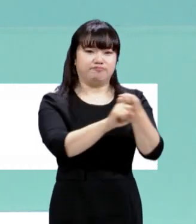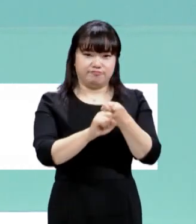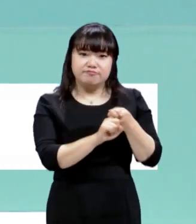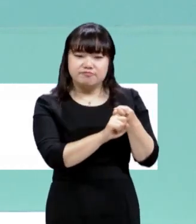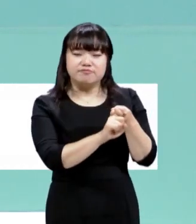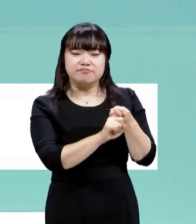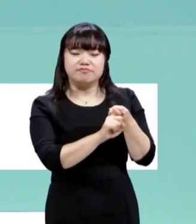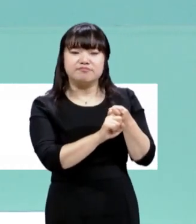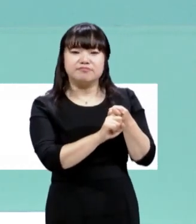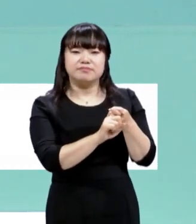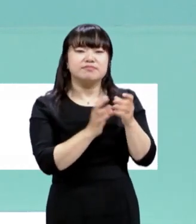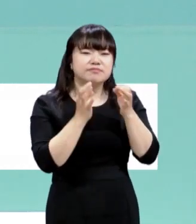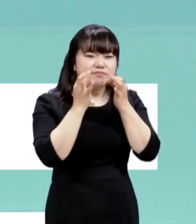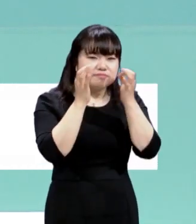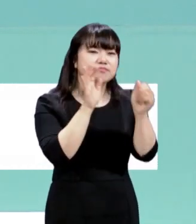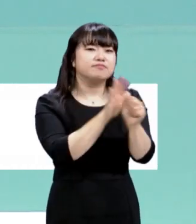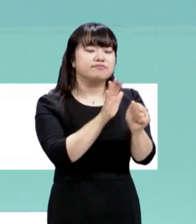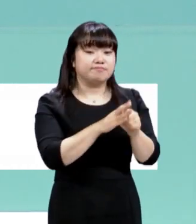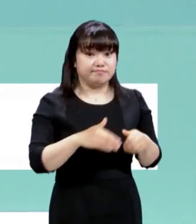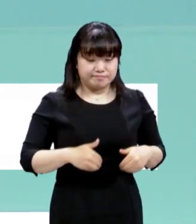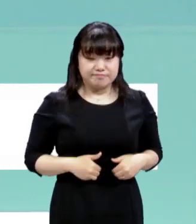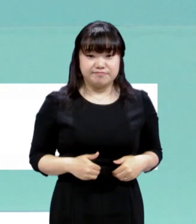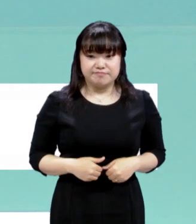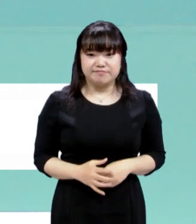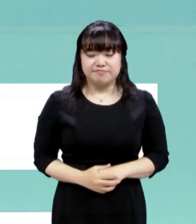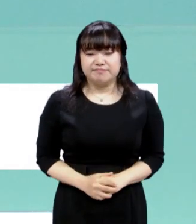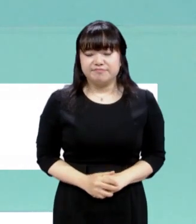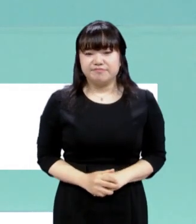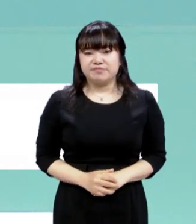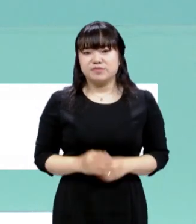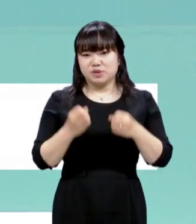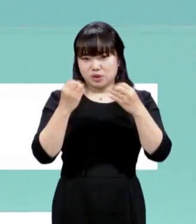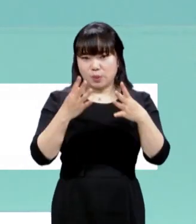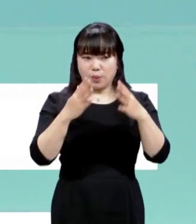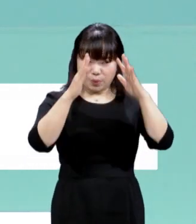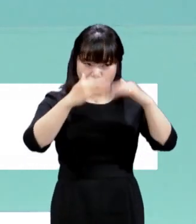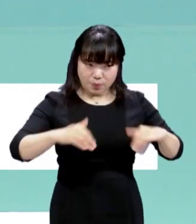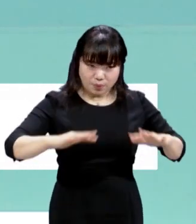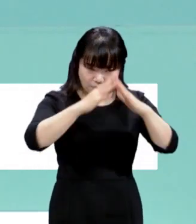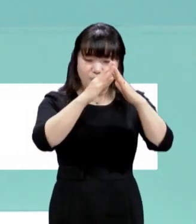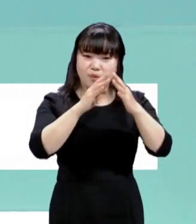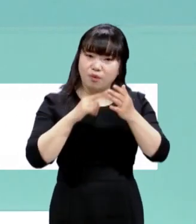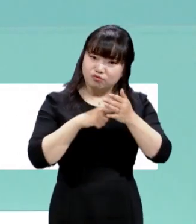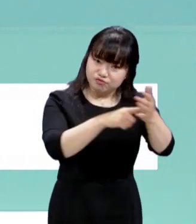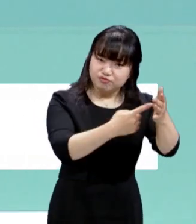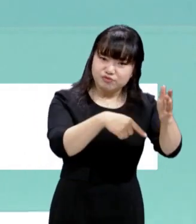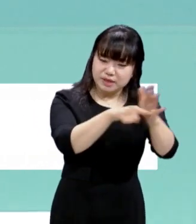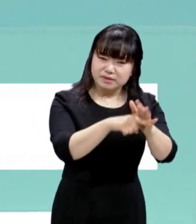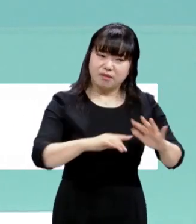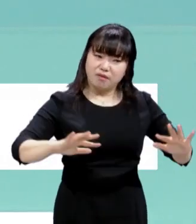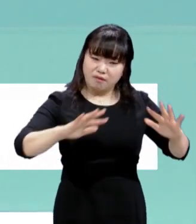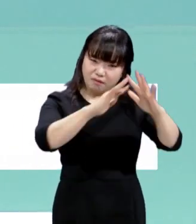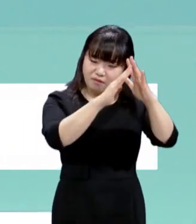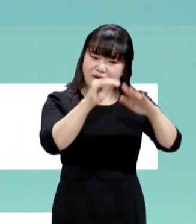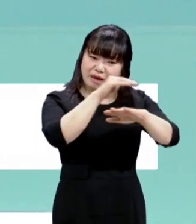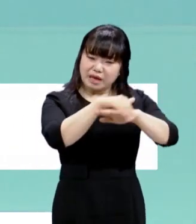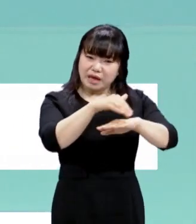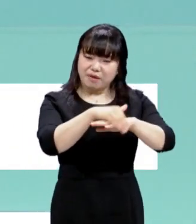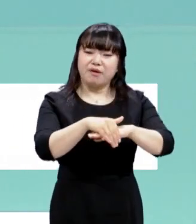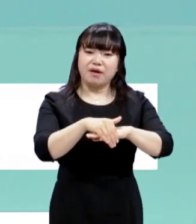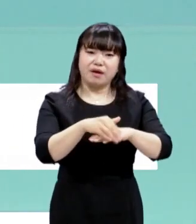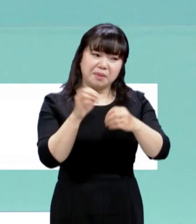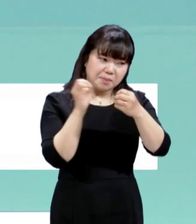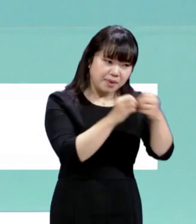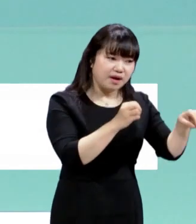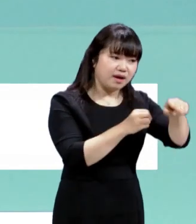노력이 필요하다 아주 생각하고 있고요 또 재개발 지를 외우면서 개발 이익이 에 지역 읽는거